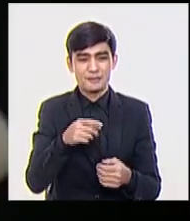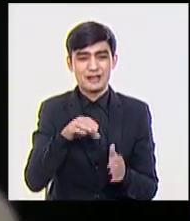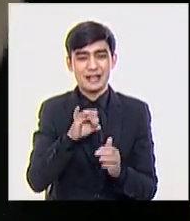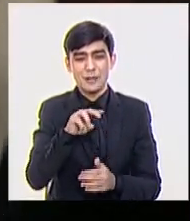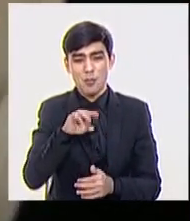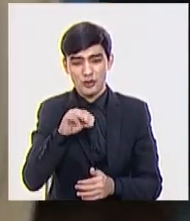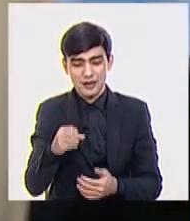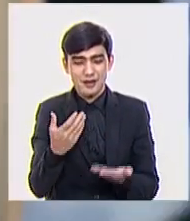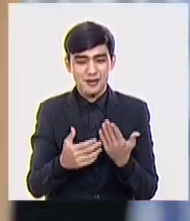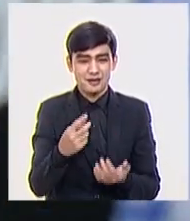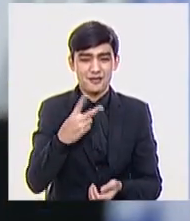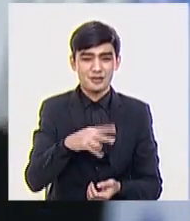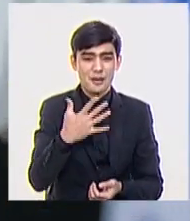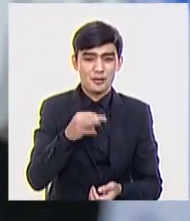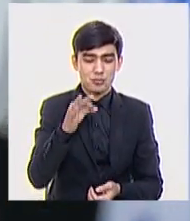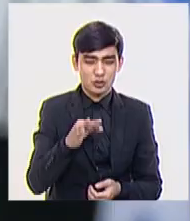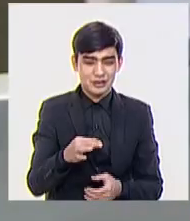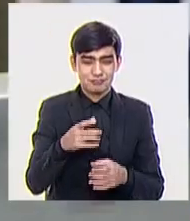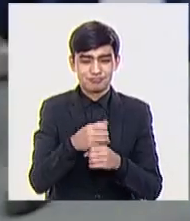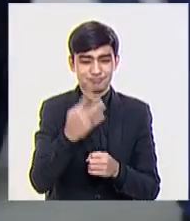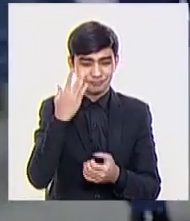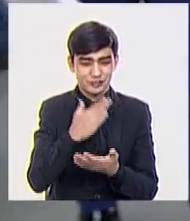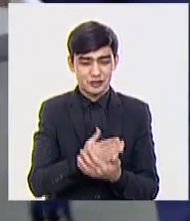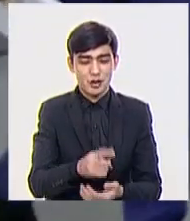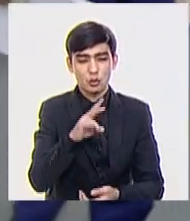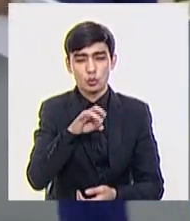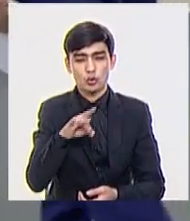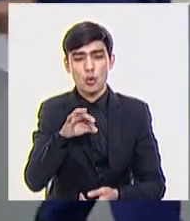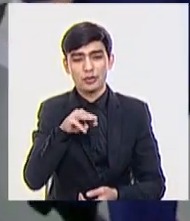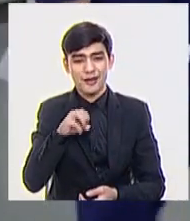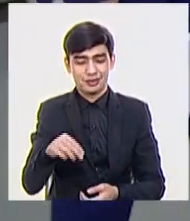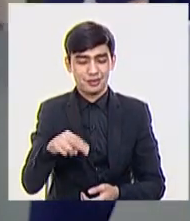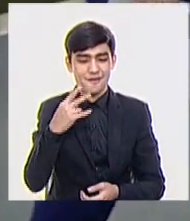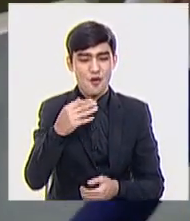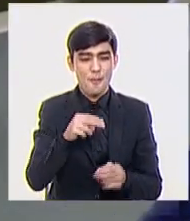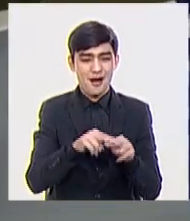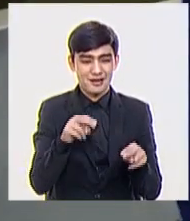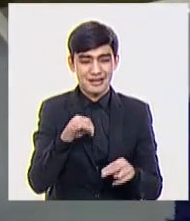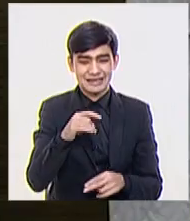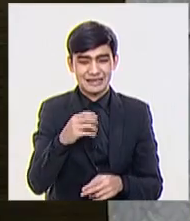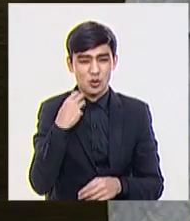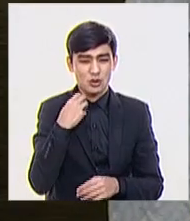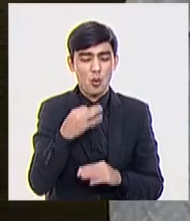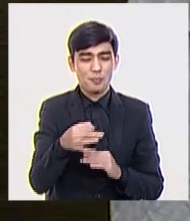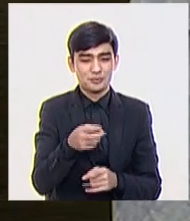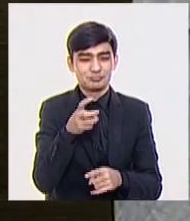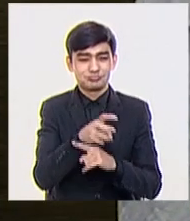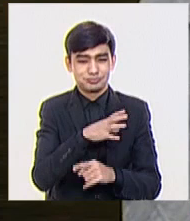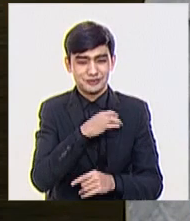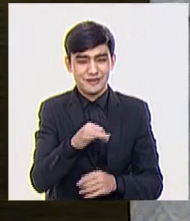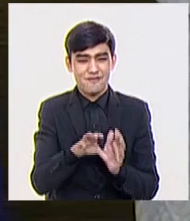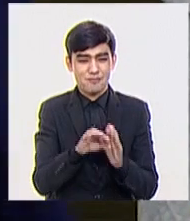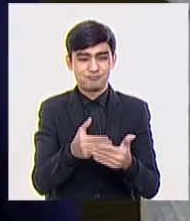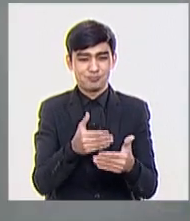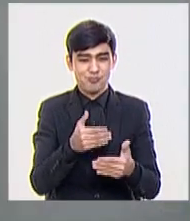сайын 25% азайтып отыруды ұсынбақ. Ал Нұр Отан партиясының мүшелері Қызылорда облысына ат басын тіреді. Сайлауалды бағдарламасын ұсынған